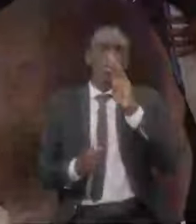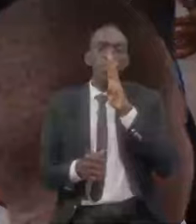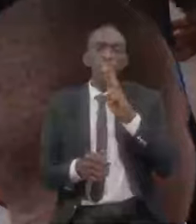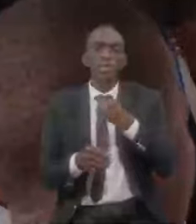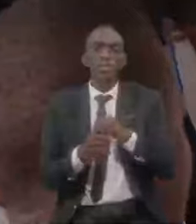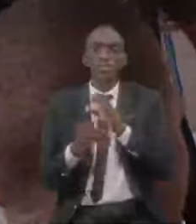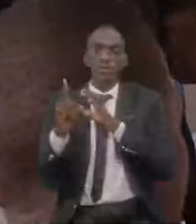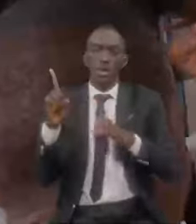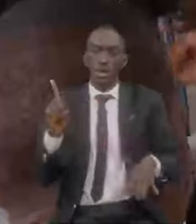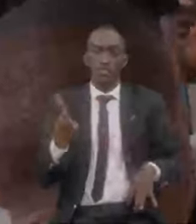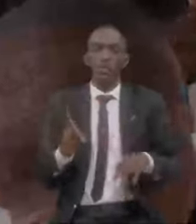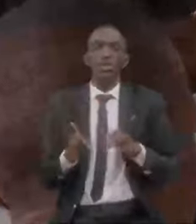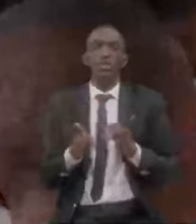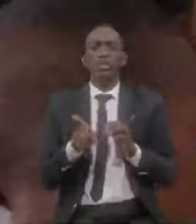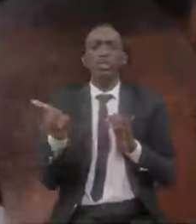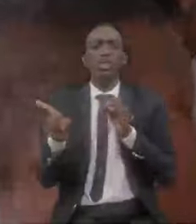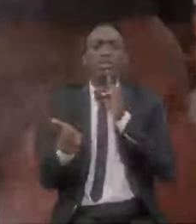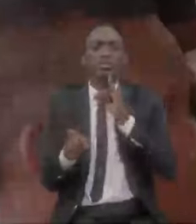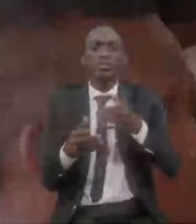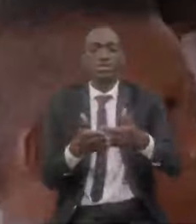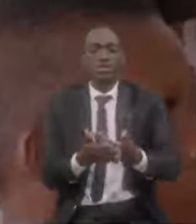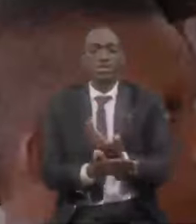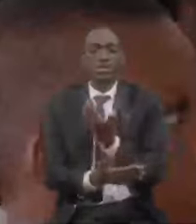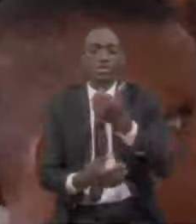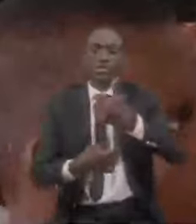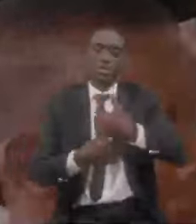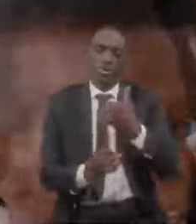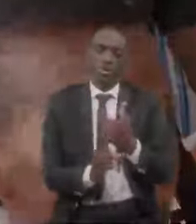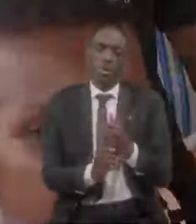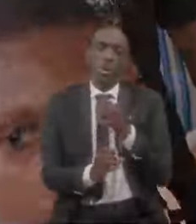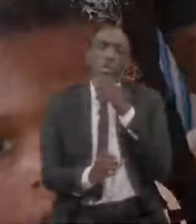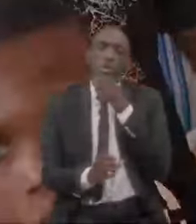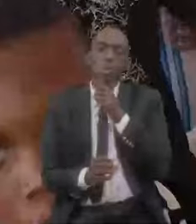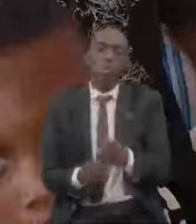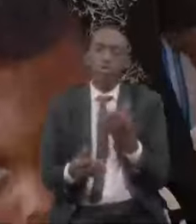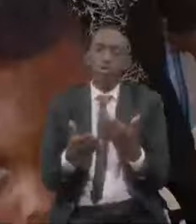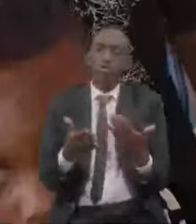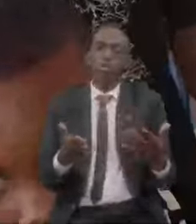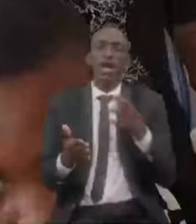il est une nouvelle créature. Les choses anciennes sont passées.